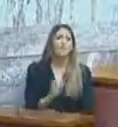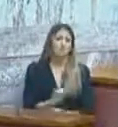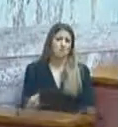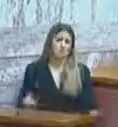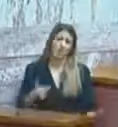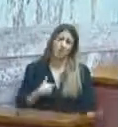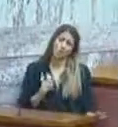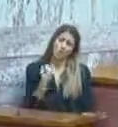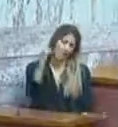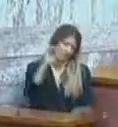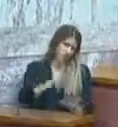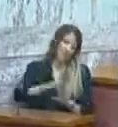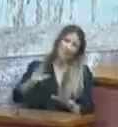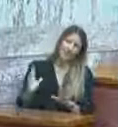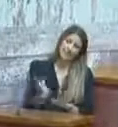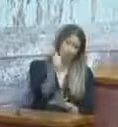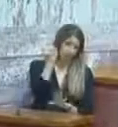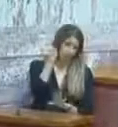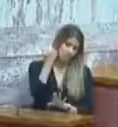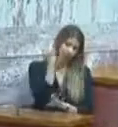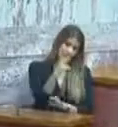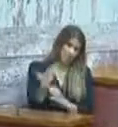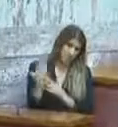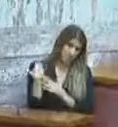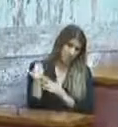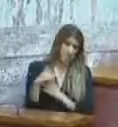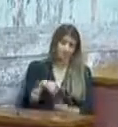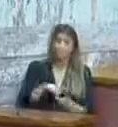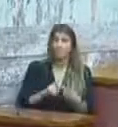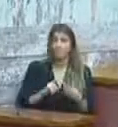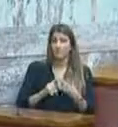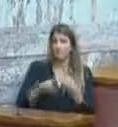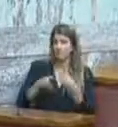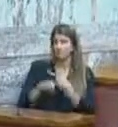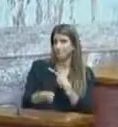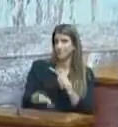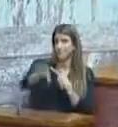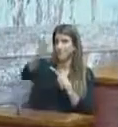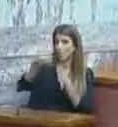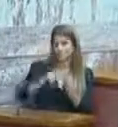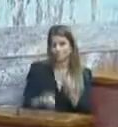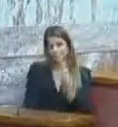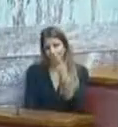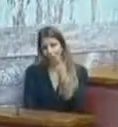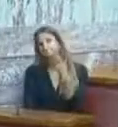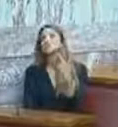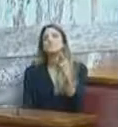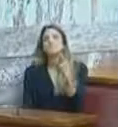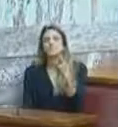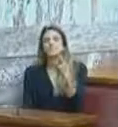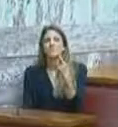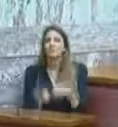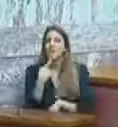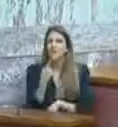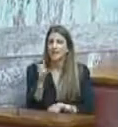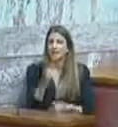πράξατε ίσως, αλλά εν πάση περιπτώσει δικιά σας η ευθύνη. Ακούστε. Δεύτερη επιλογή, να